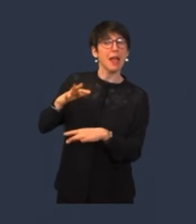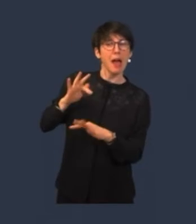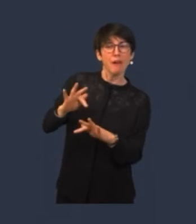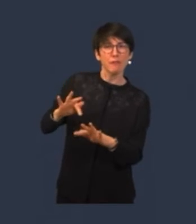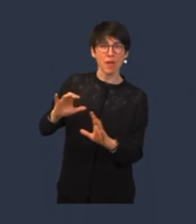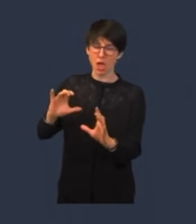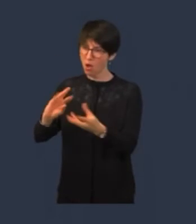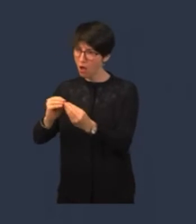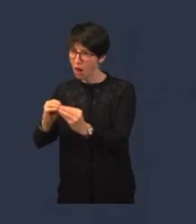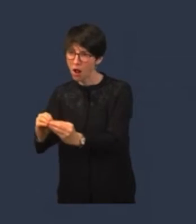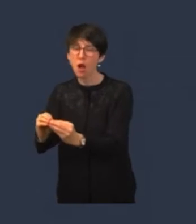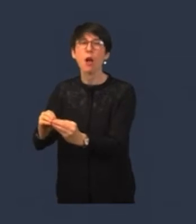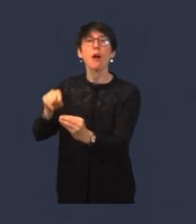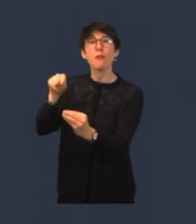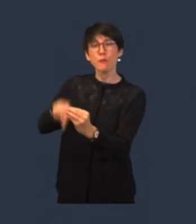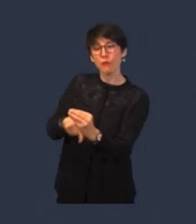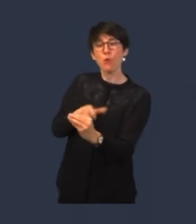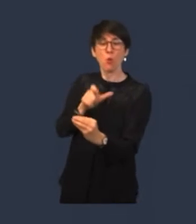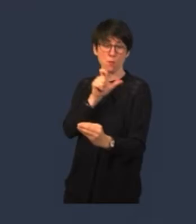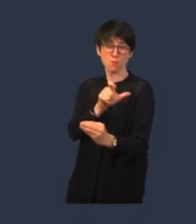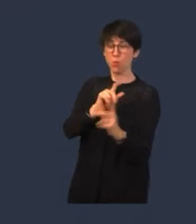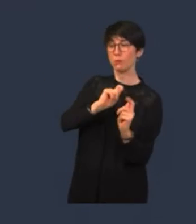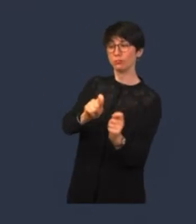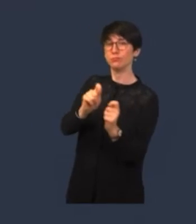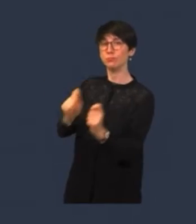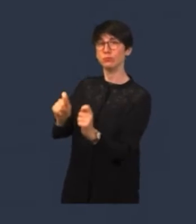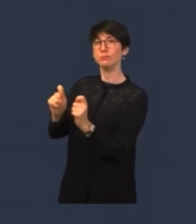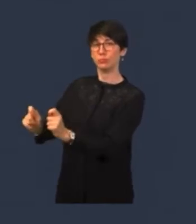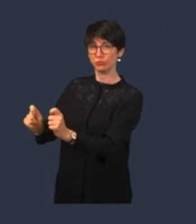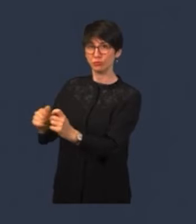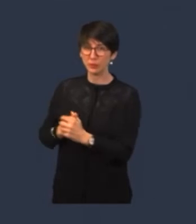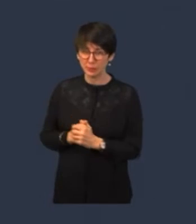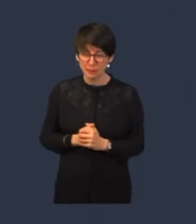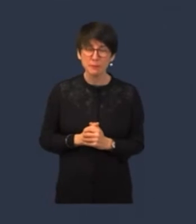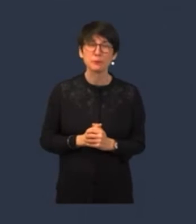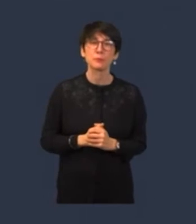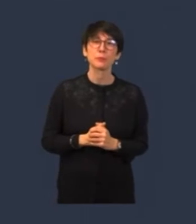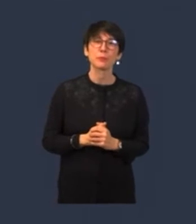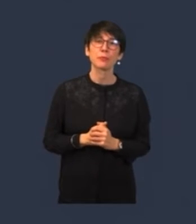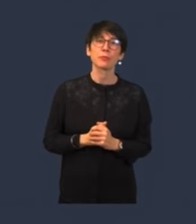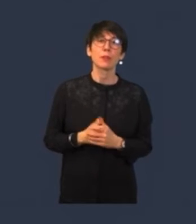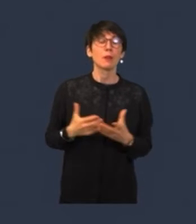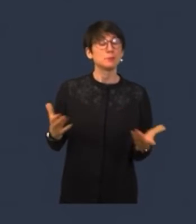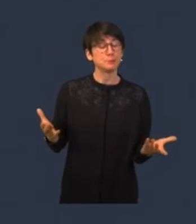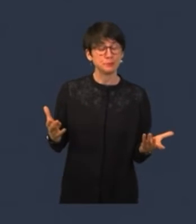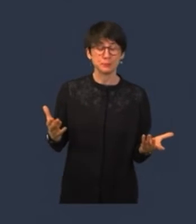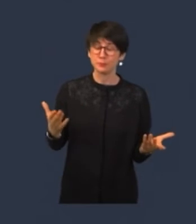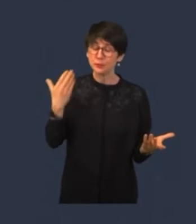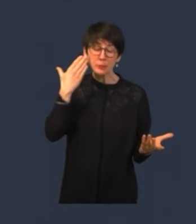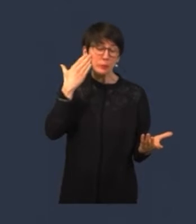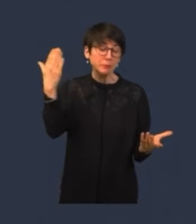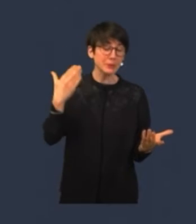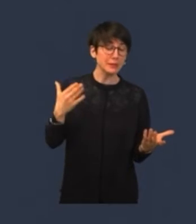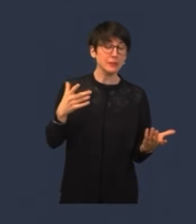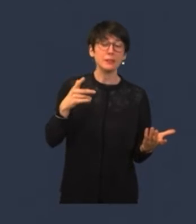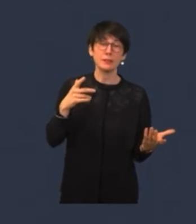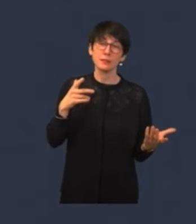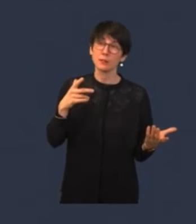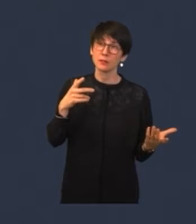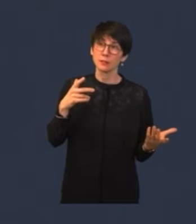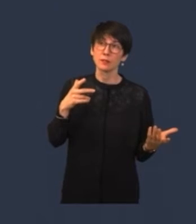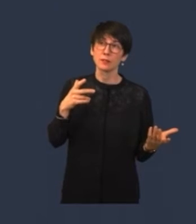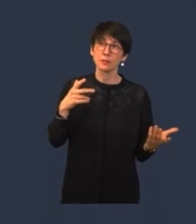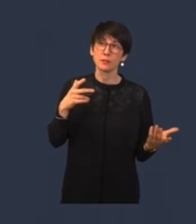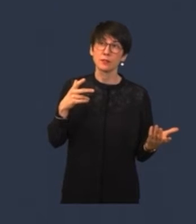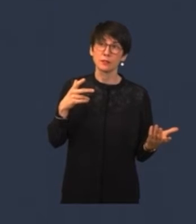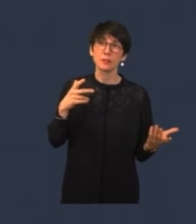identifier les causes avec les mots MOTS. Moi, je pense que lorsqu'on arrive à faire du mal au sexe opposé, à vouloir du mal à